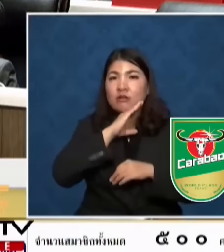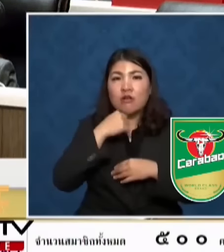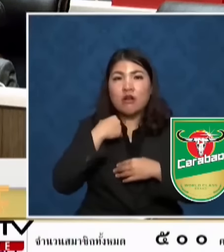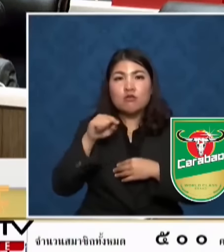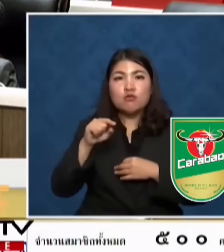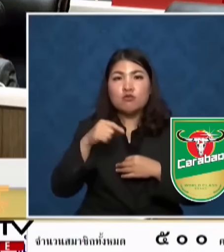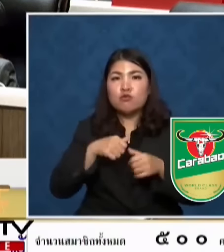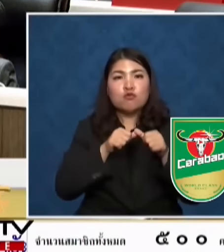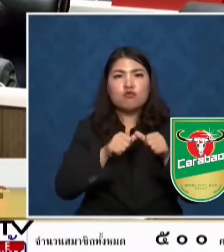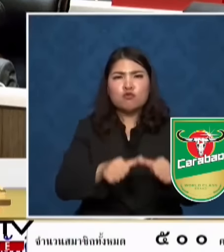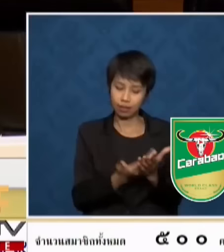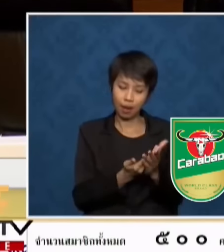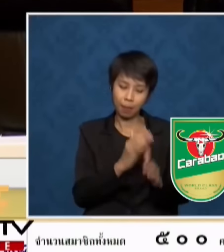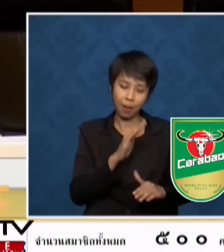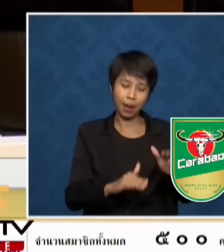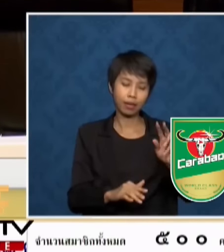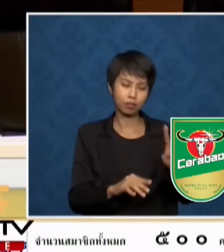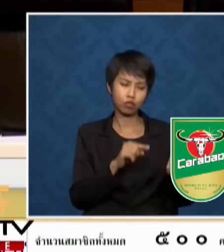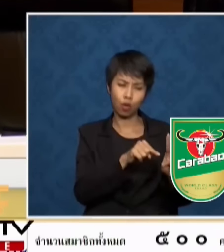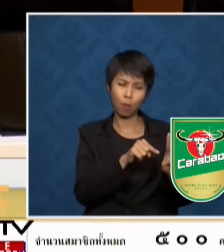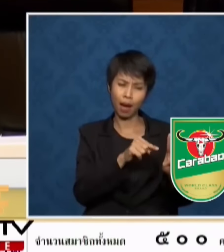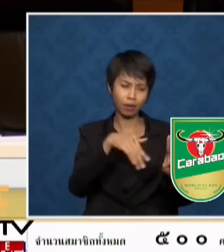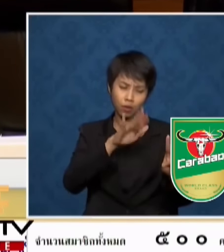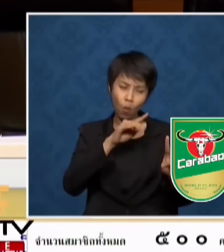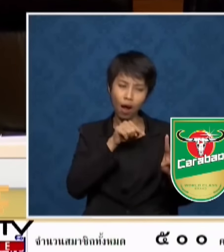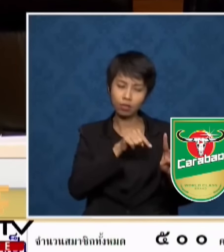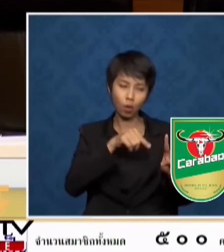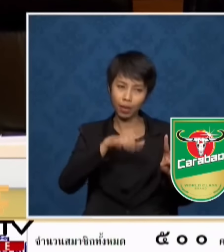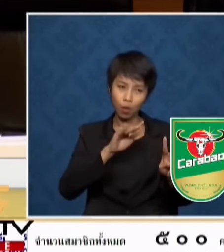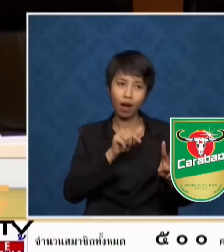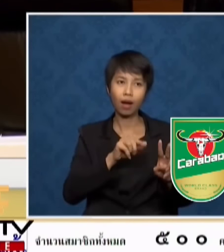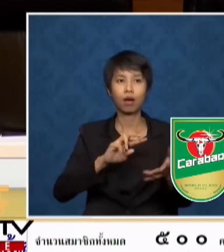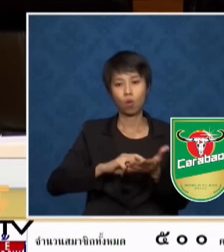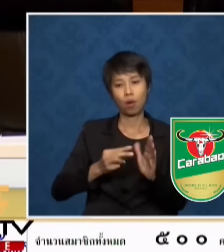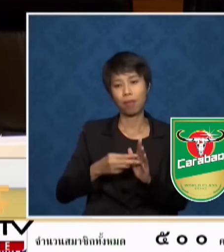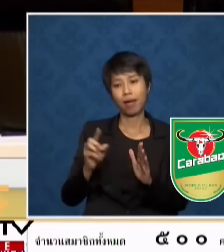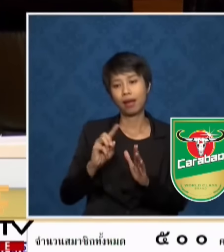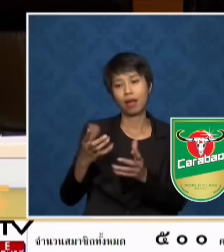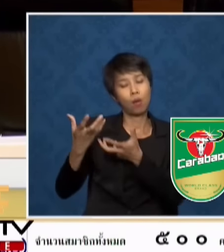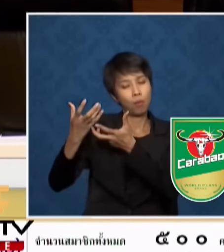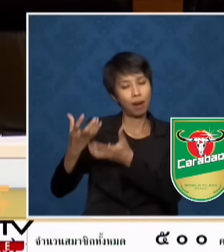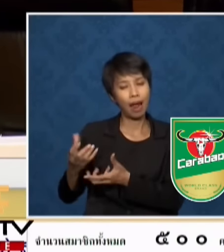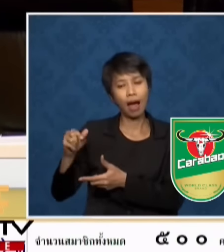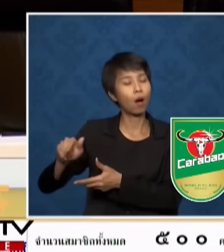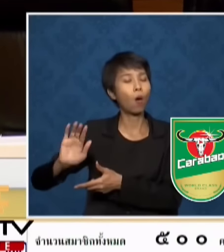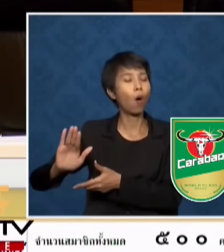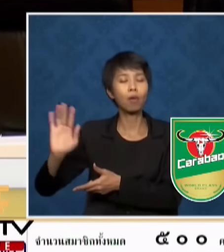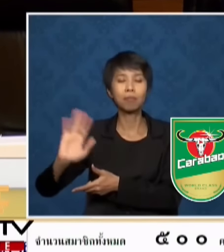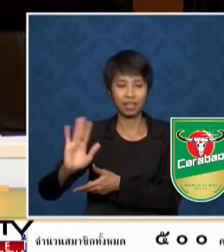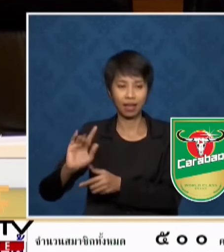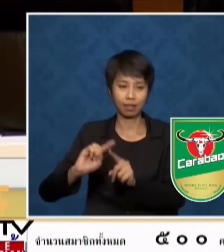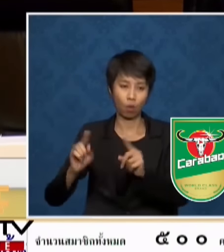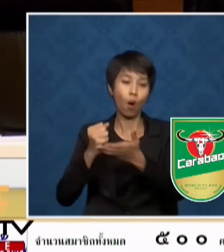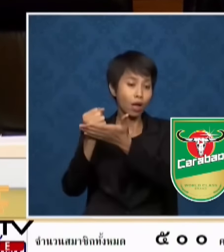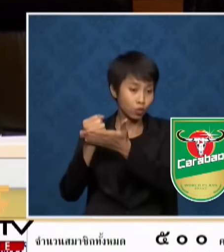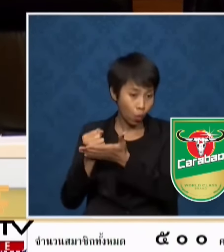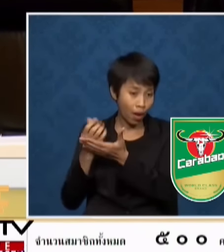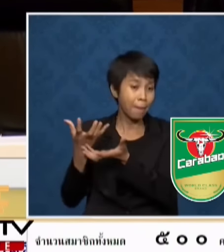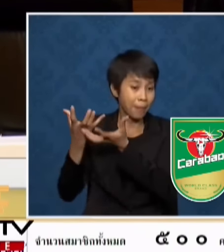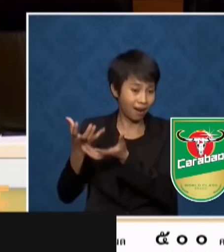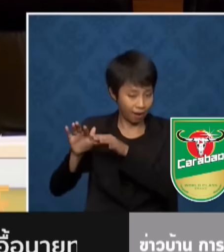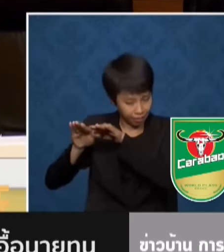รัฐมนตรีพลังงานคุณพีรพันธ์ก็ตอบก็ลุกขึ้นตอบนะครับที่บอกว่ามีการทุจริตเชิงนโยบายเนี่ยยืนยันว่าไม่ ม ีสิ่งที่ท่าน